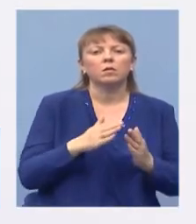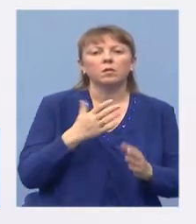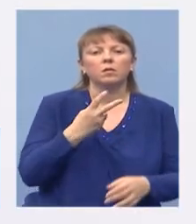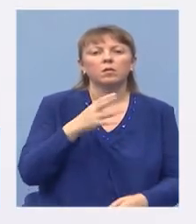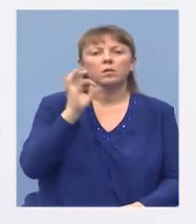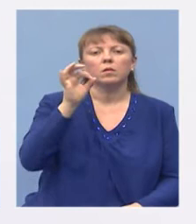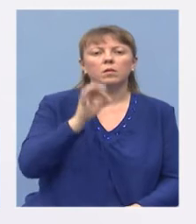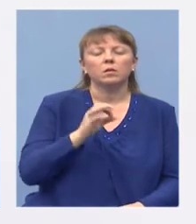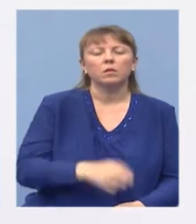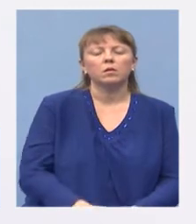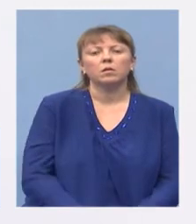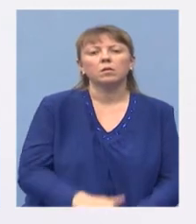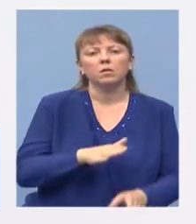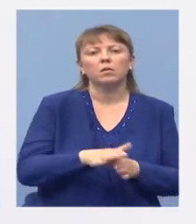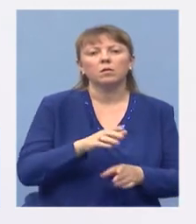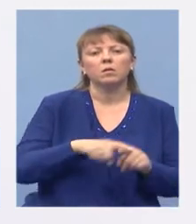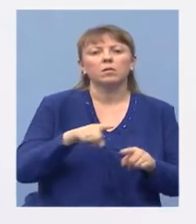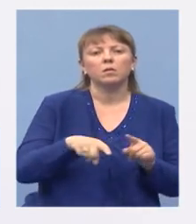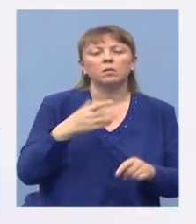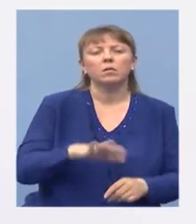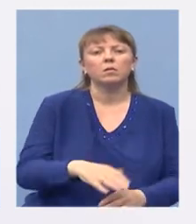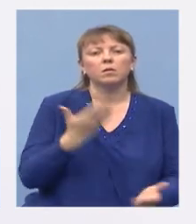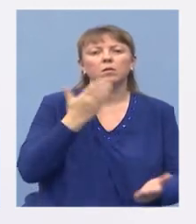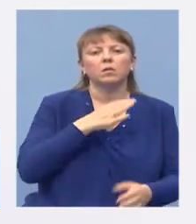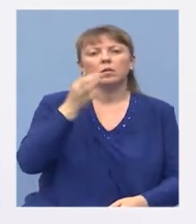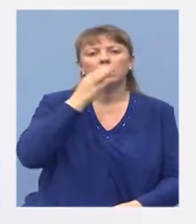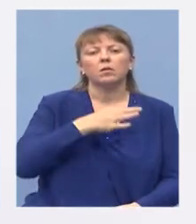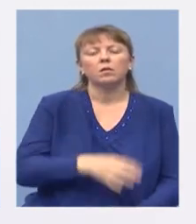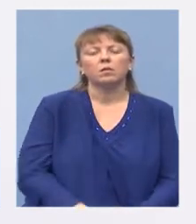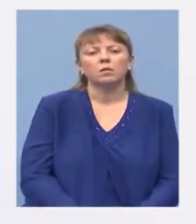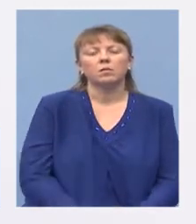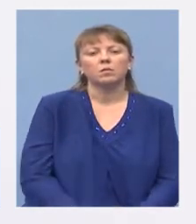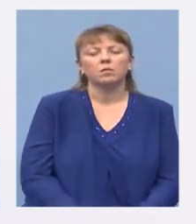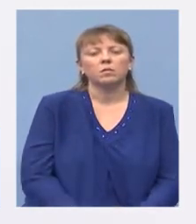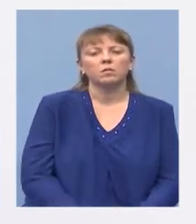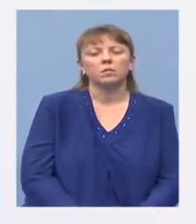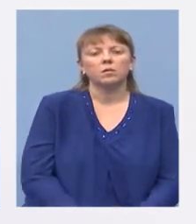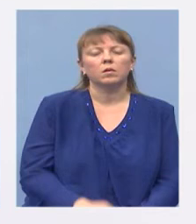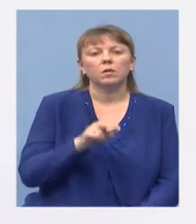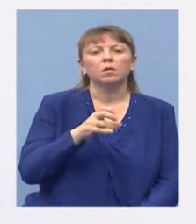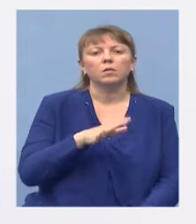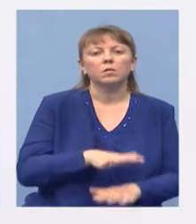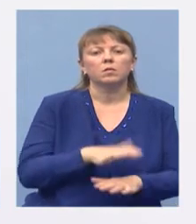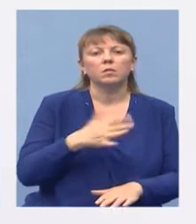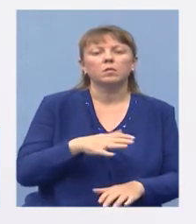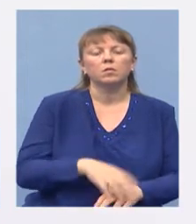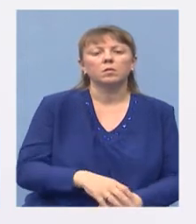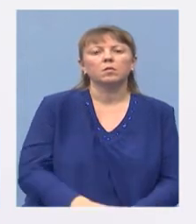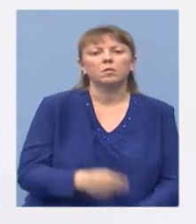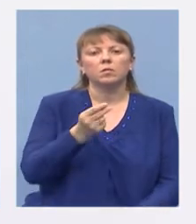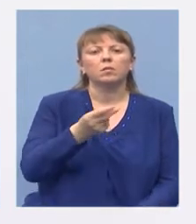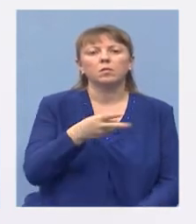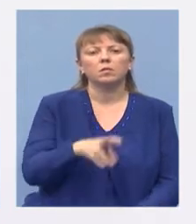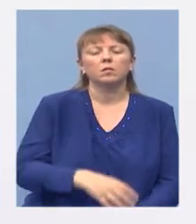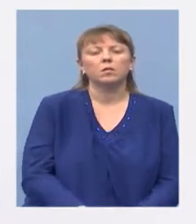20% осуществляется в ускоренном порядке. Раньше, вы помнили, нужно было идти на Казпочту или в банк, оплачивать. Сейчас это